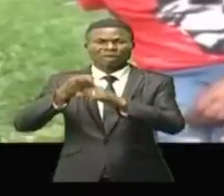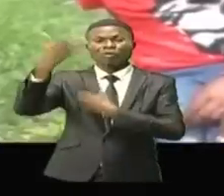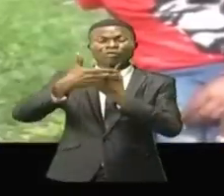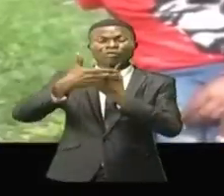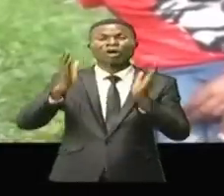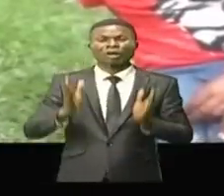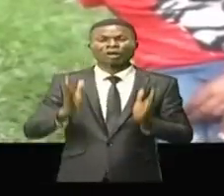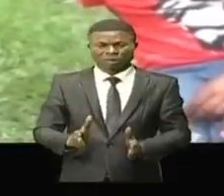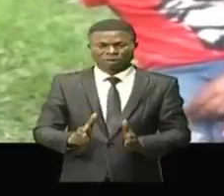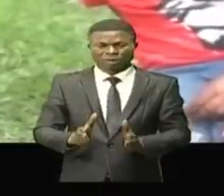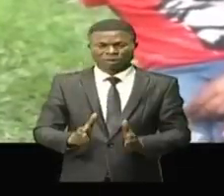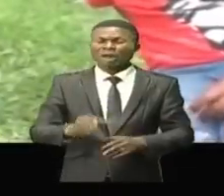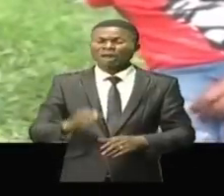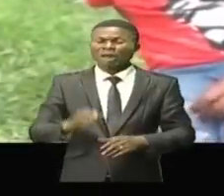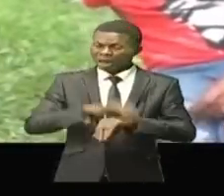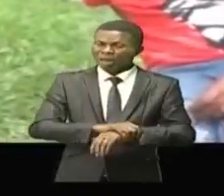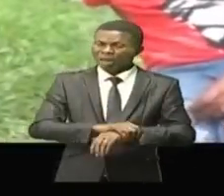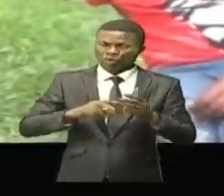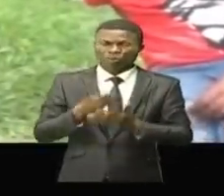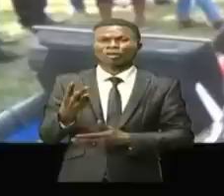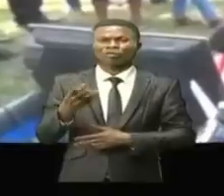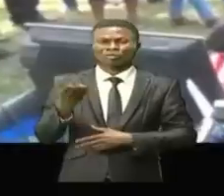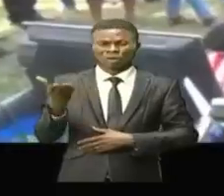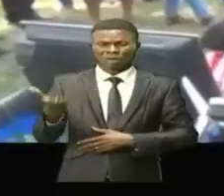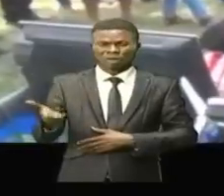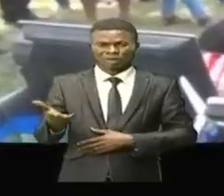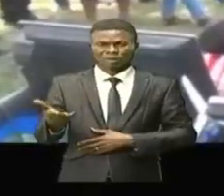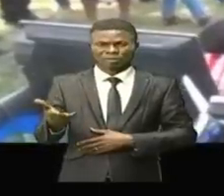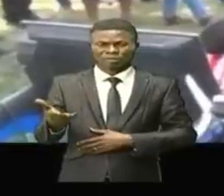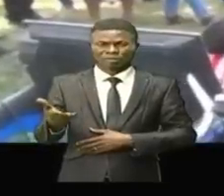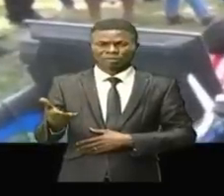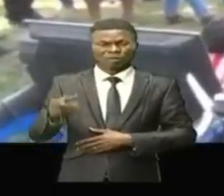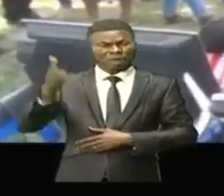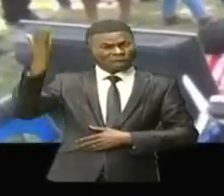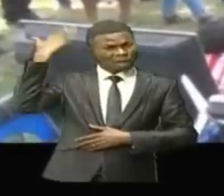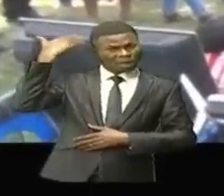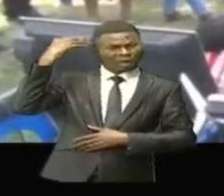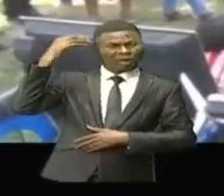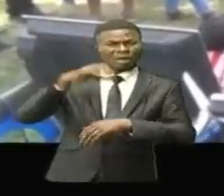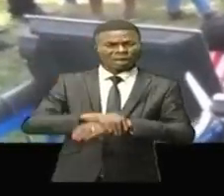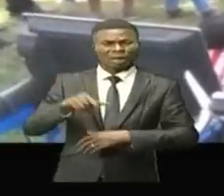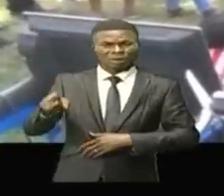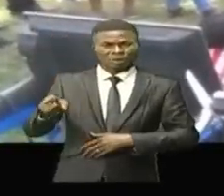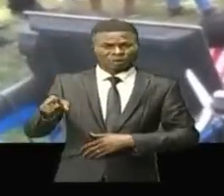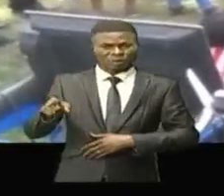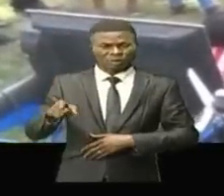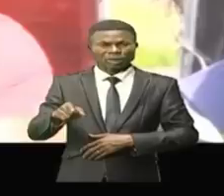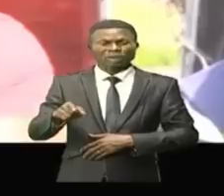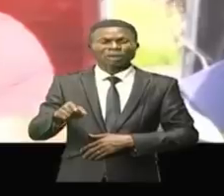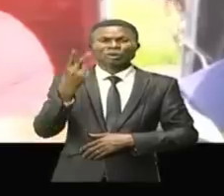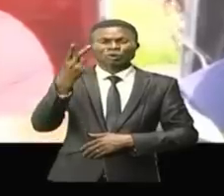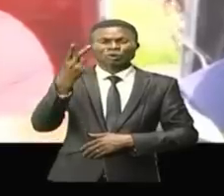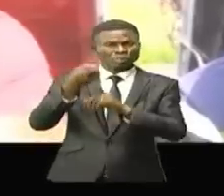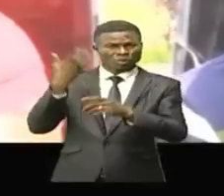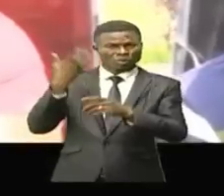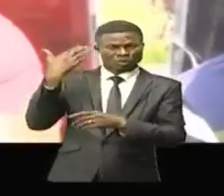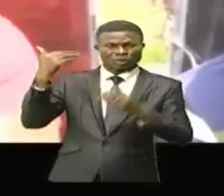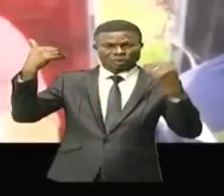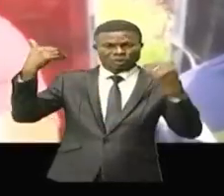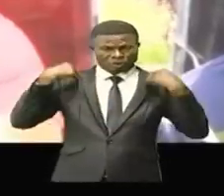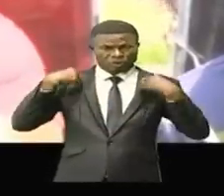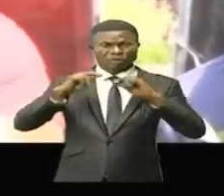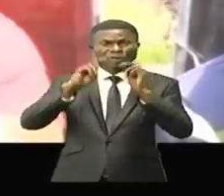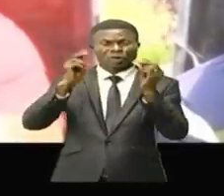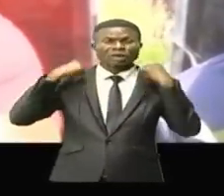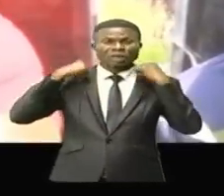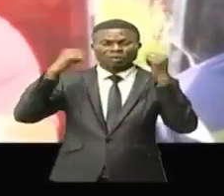pour la énième fois à l'opinion. La dernière fois qu'il a été présenté date de 2 mois, comme le chef d'un gang